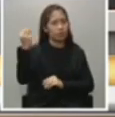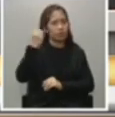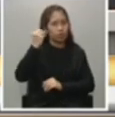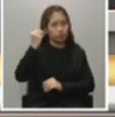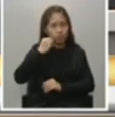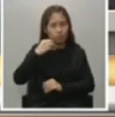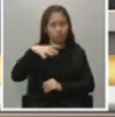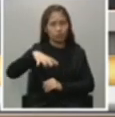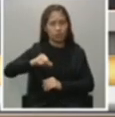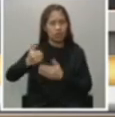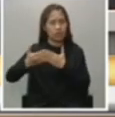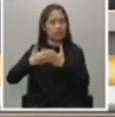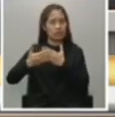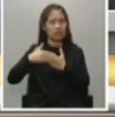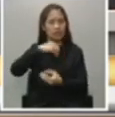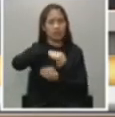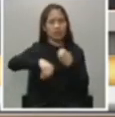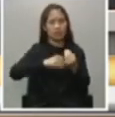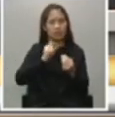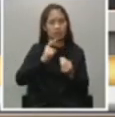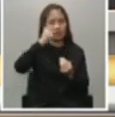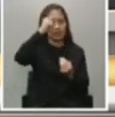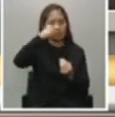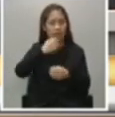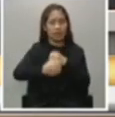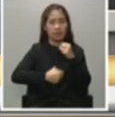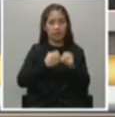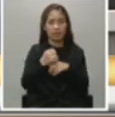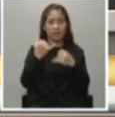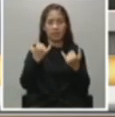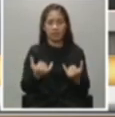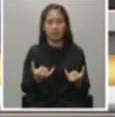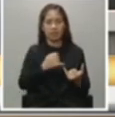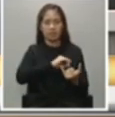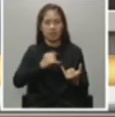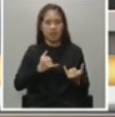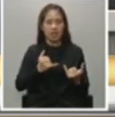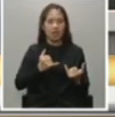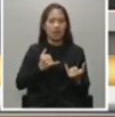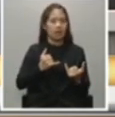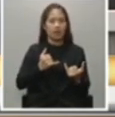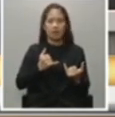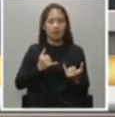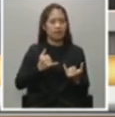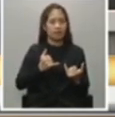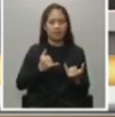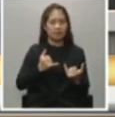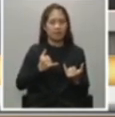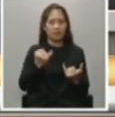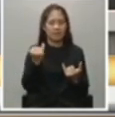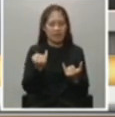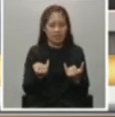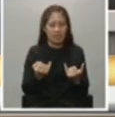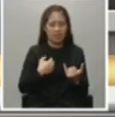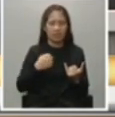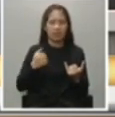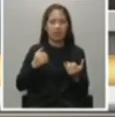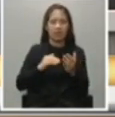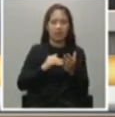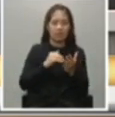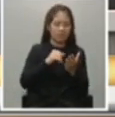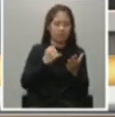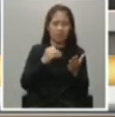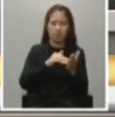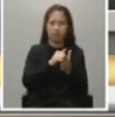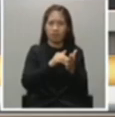าเตือนว่าเศรษฐกิจของประเทศไทยในปีนี้อาจจะเลวร้ายกว่าทุกครั้งที่ผ่านมา